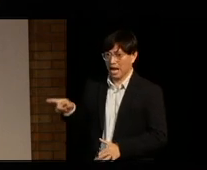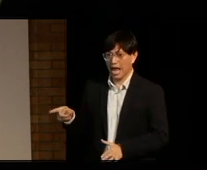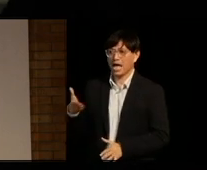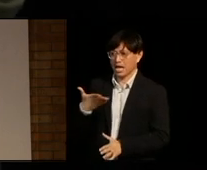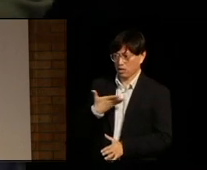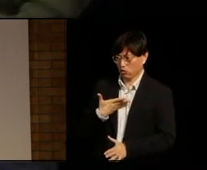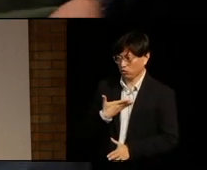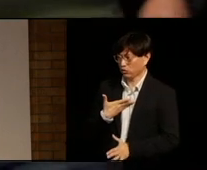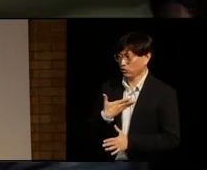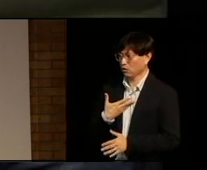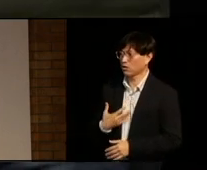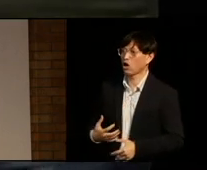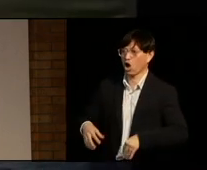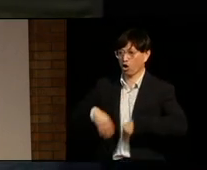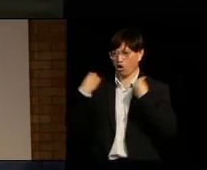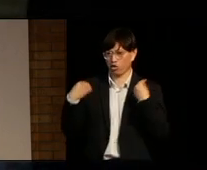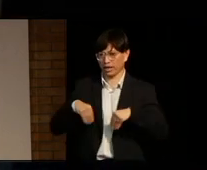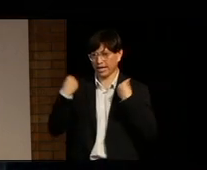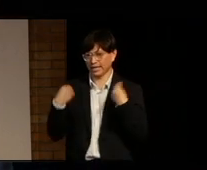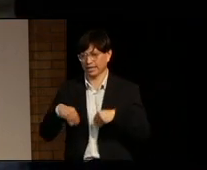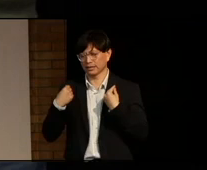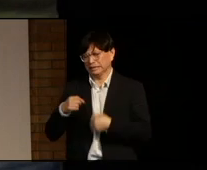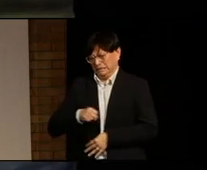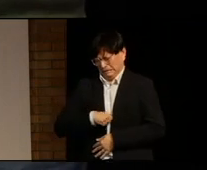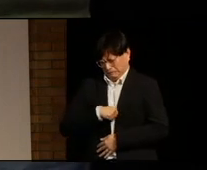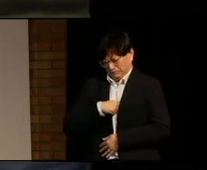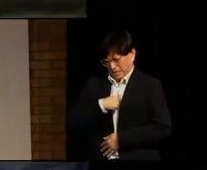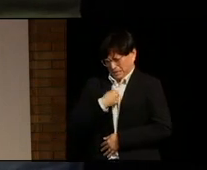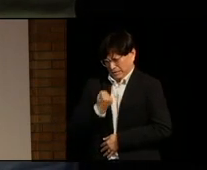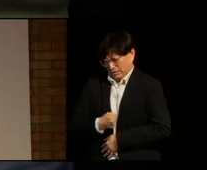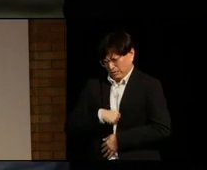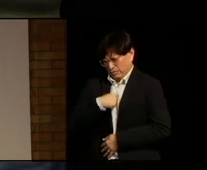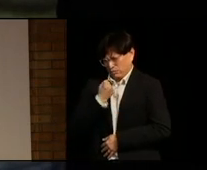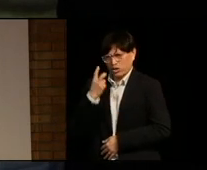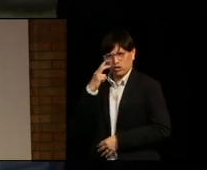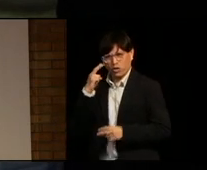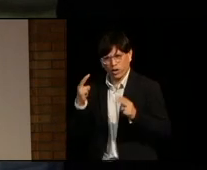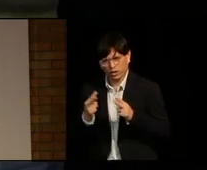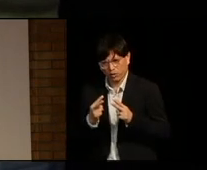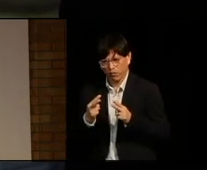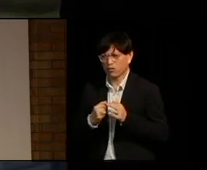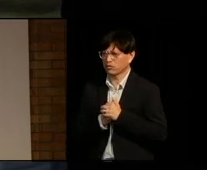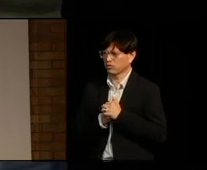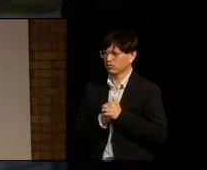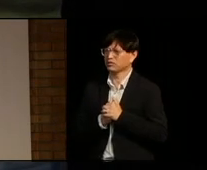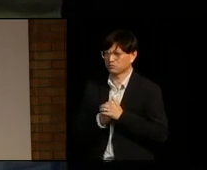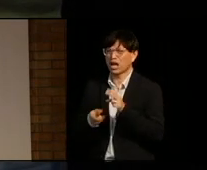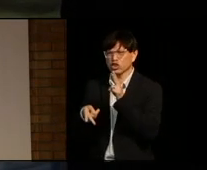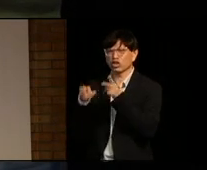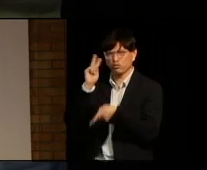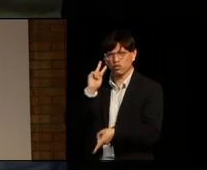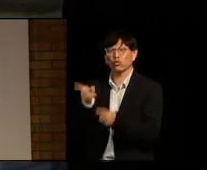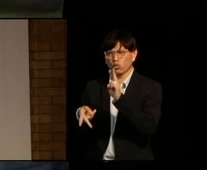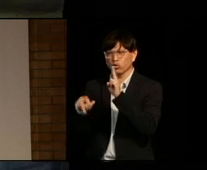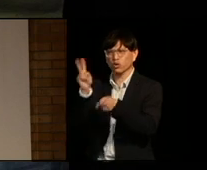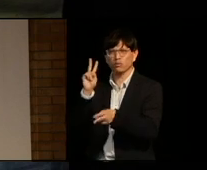sono contenta e mi dispiace che questi incontri non risuonino ancora di più mi piacerebbe vedere